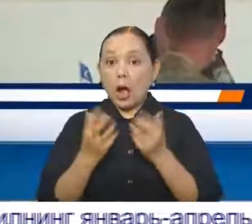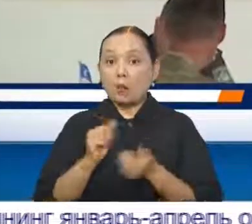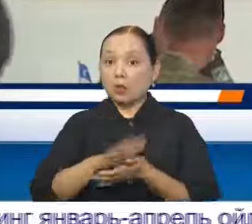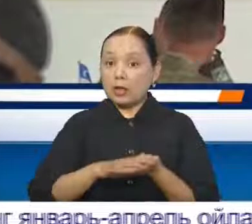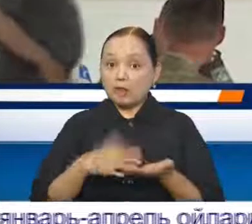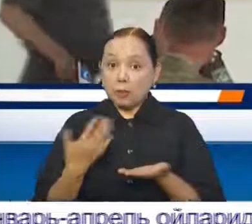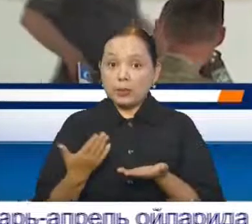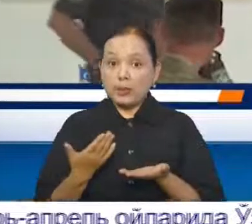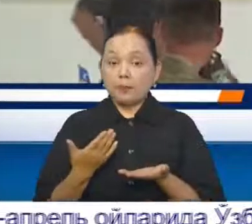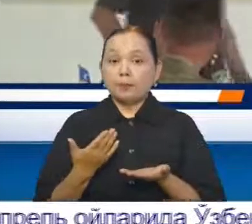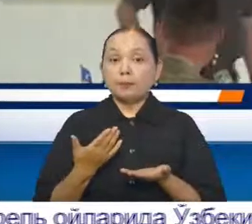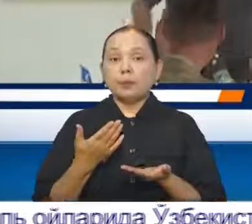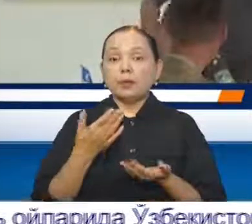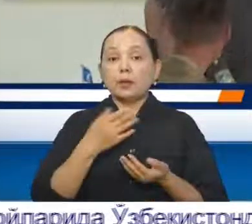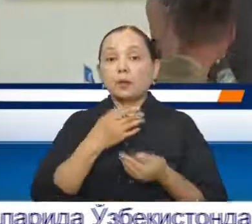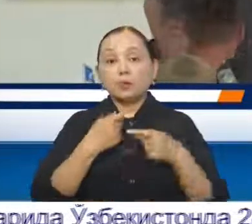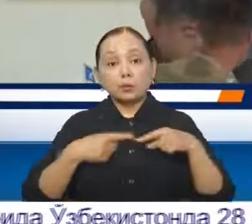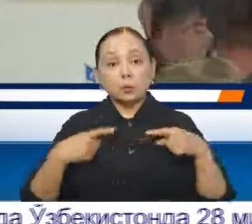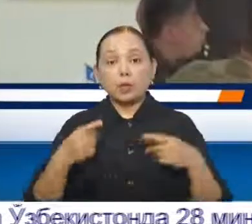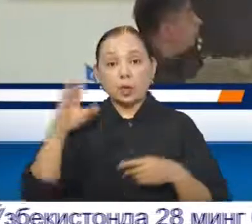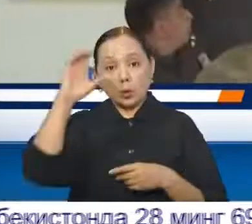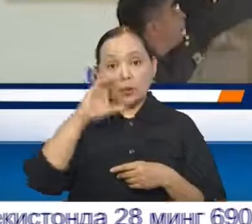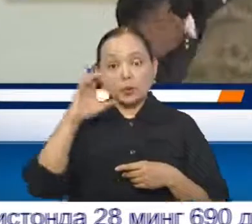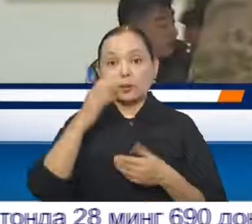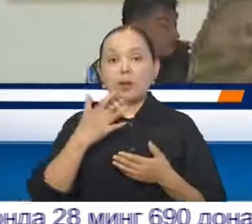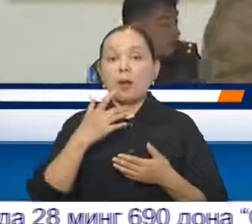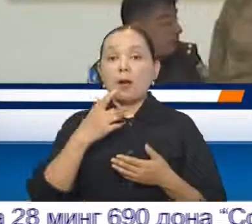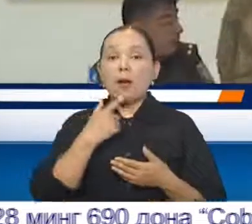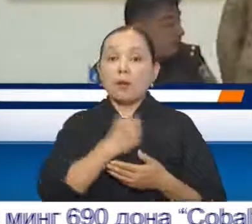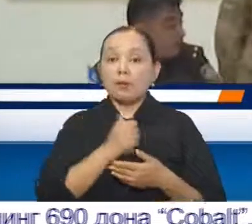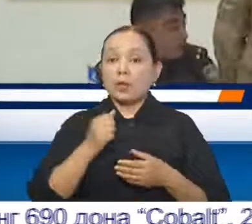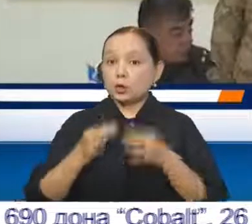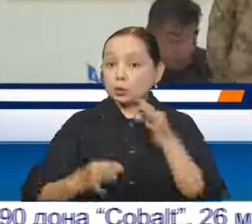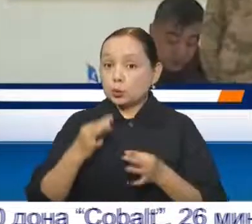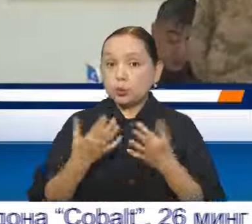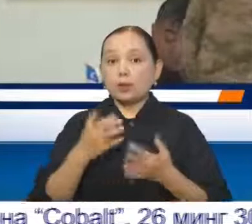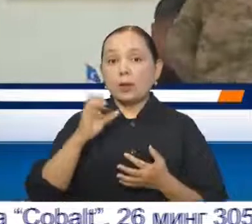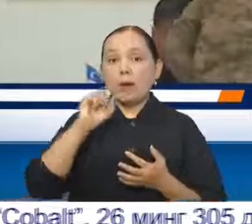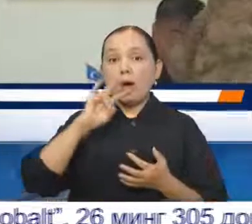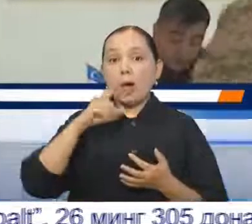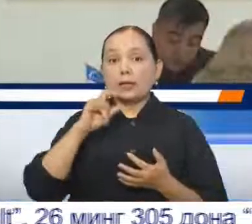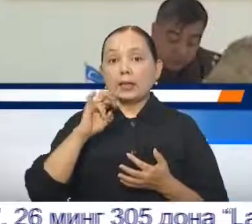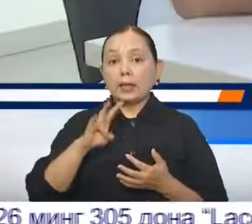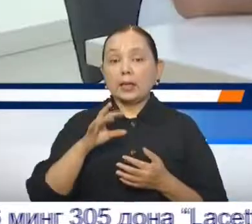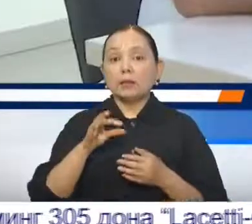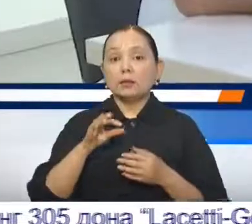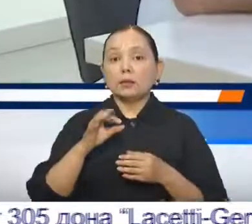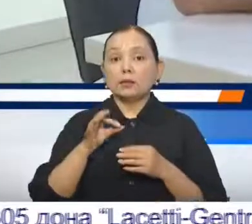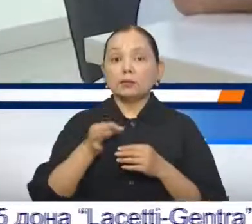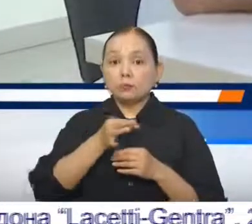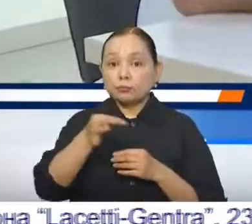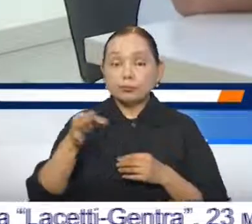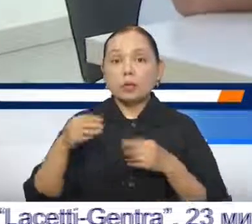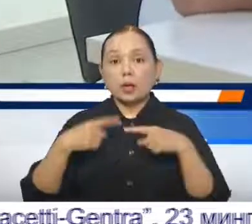davomida huquq-tartibot organlari, jumladan O'zbekiston Respublikasi harbiy sudi, Angren shahar jinoyatchilari bo'yicha, Angren